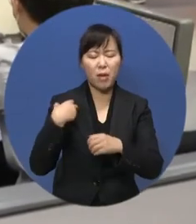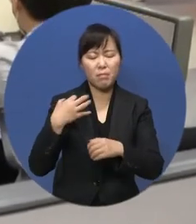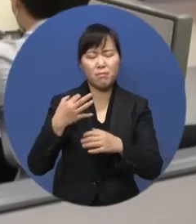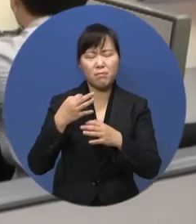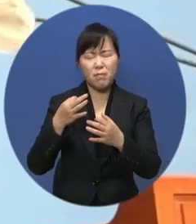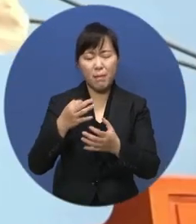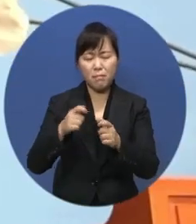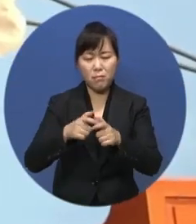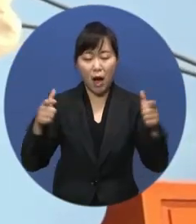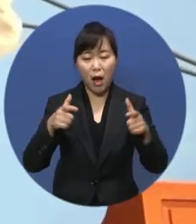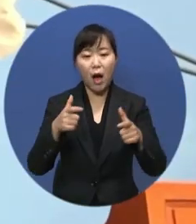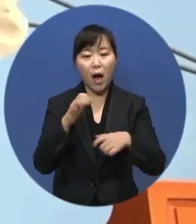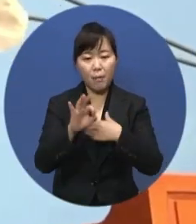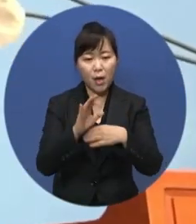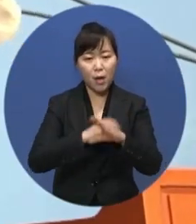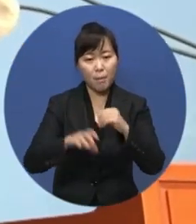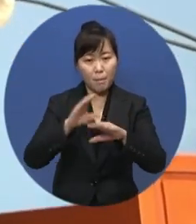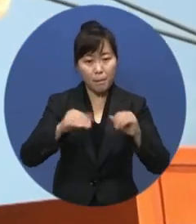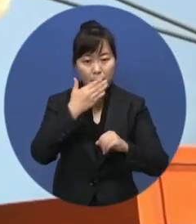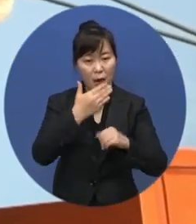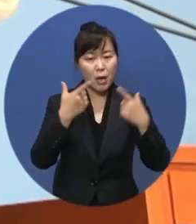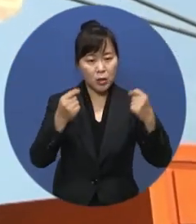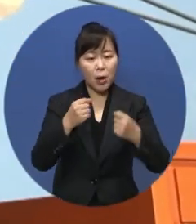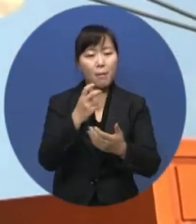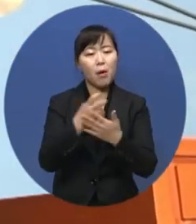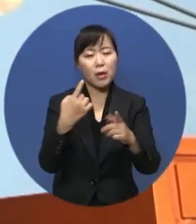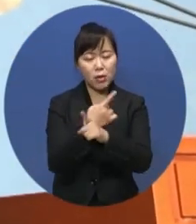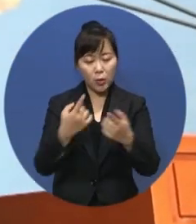하면 해결될 것이라면서 법